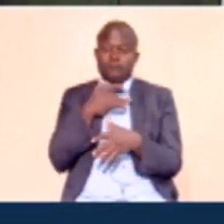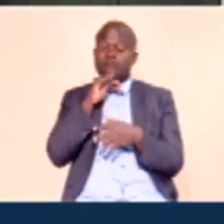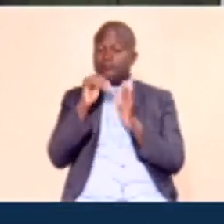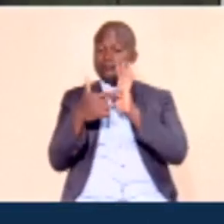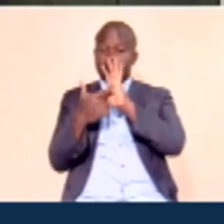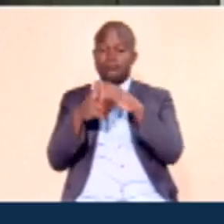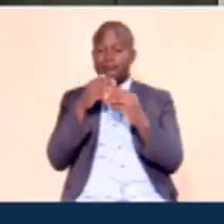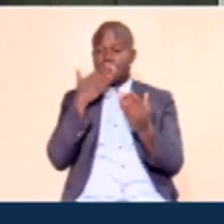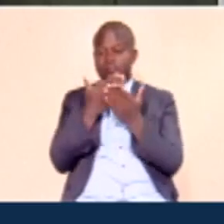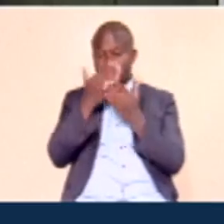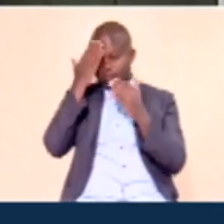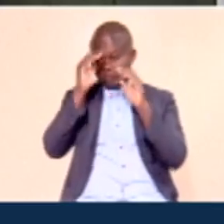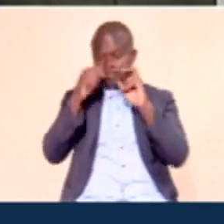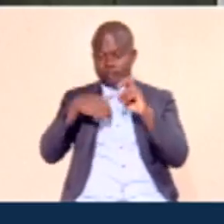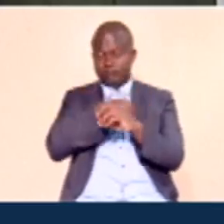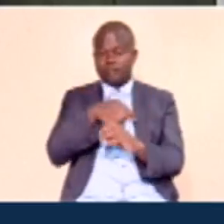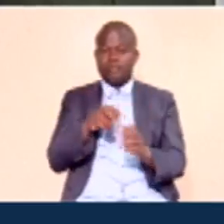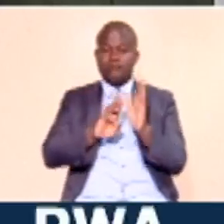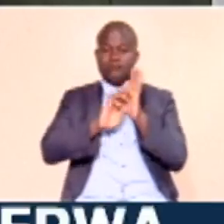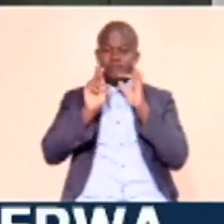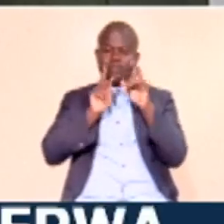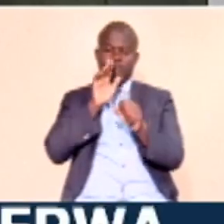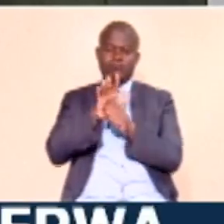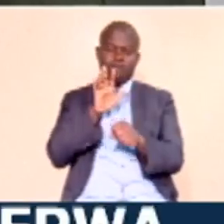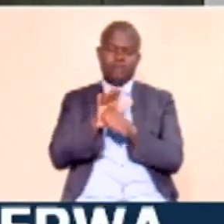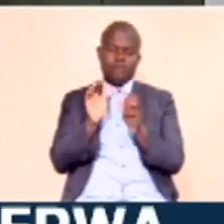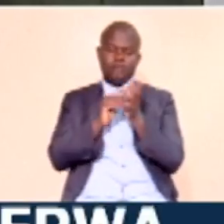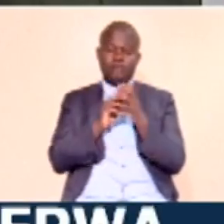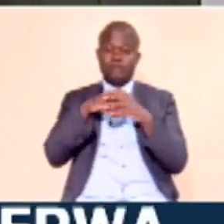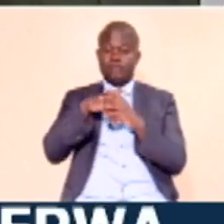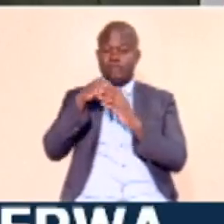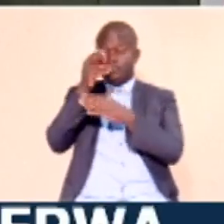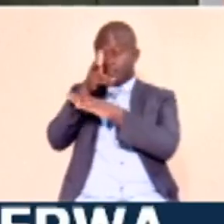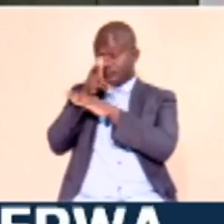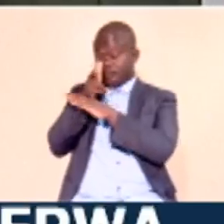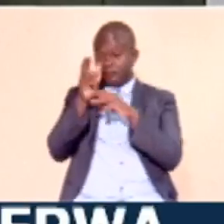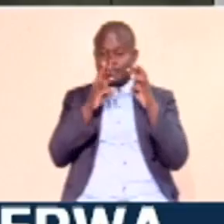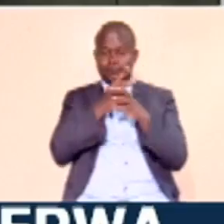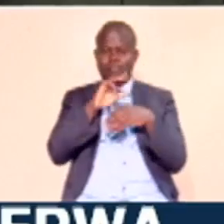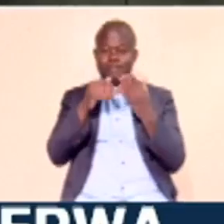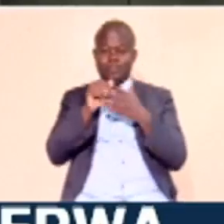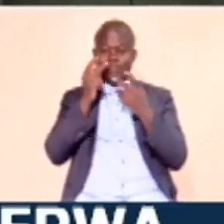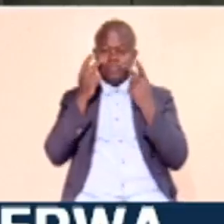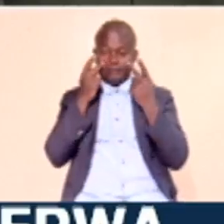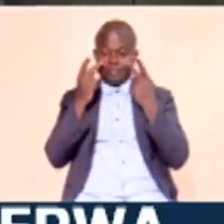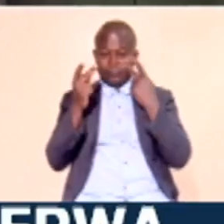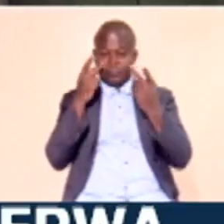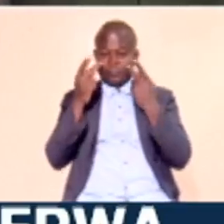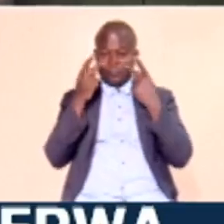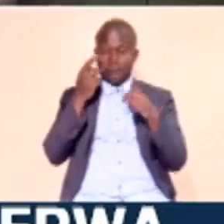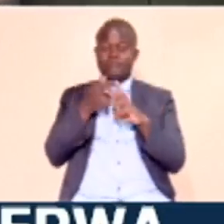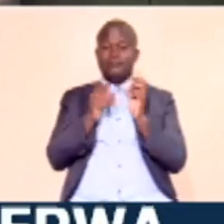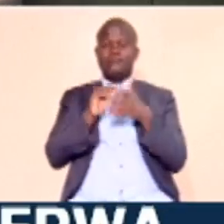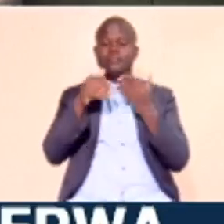neza, kuko ubuhagarare n'abaturage benshi buri no kuri za kamera z'isi yose zikureba, kandi